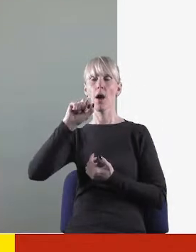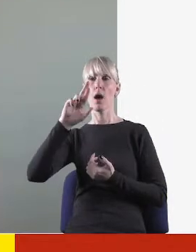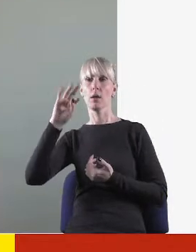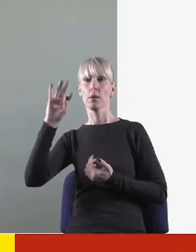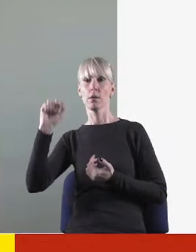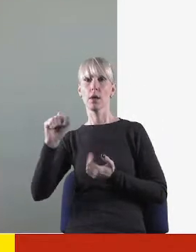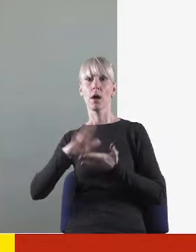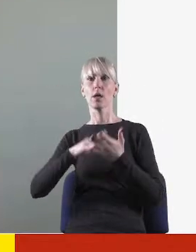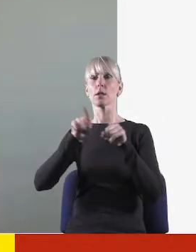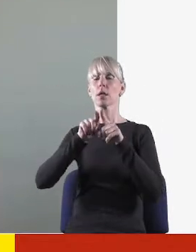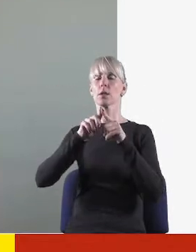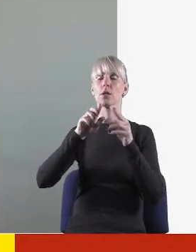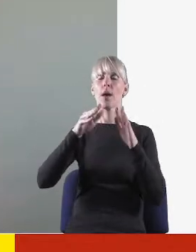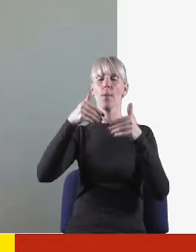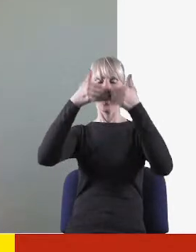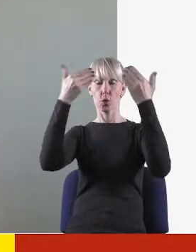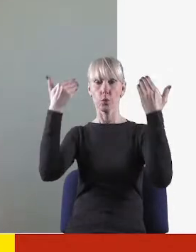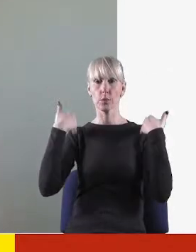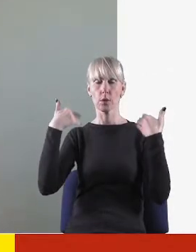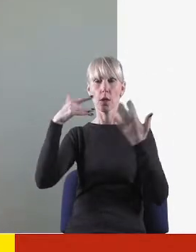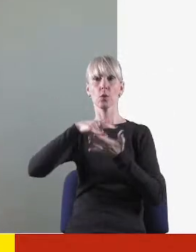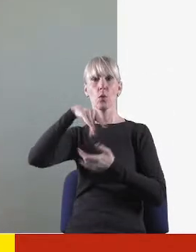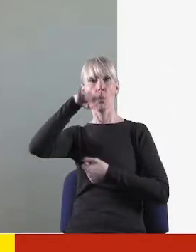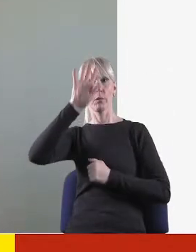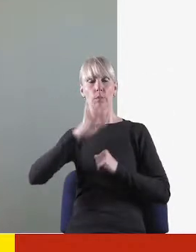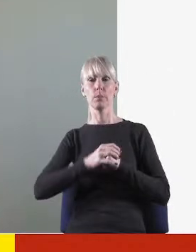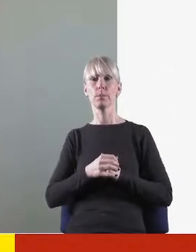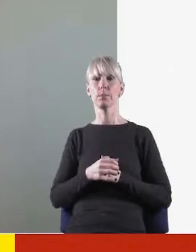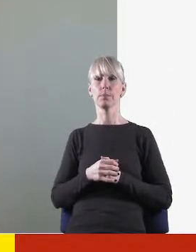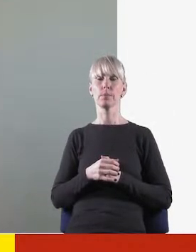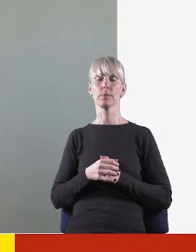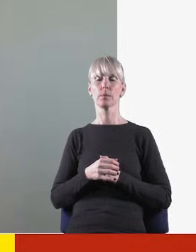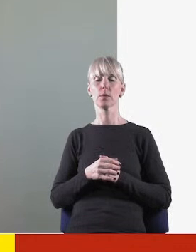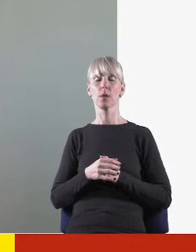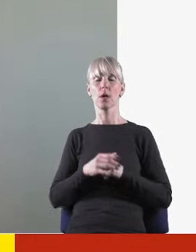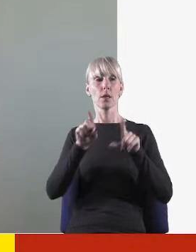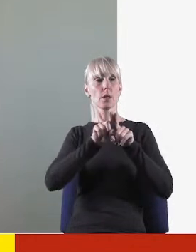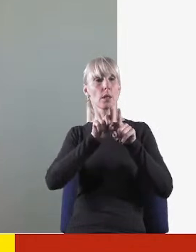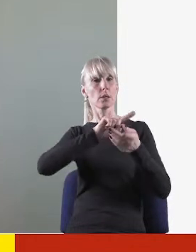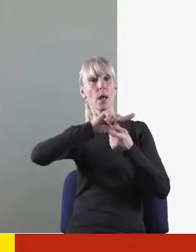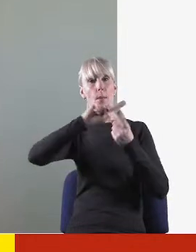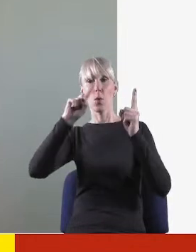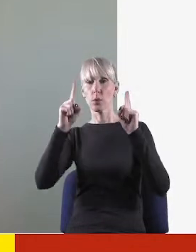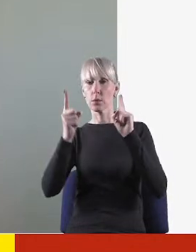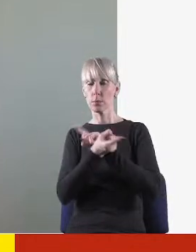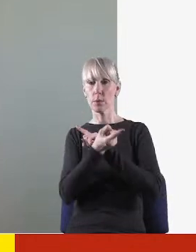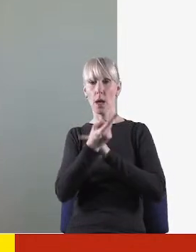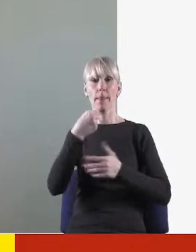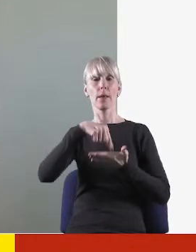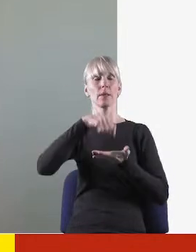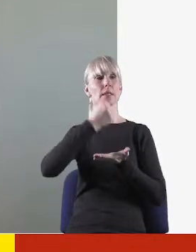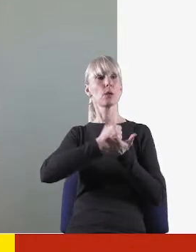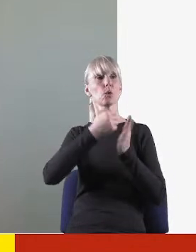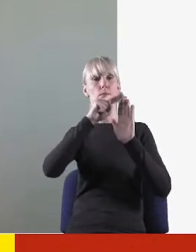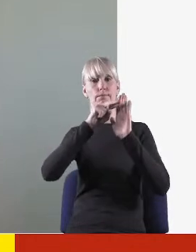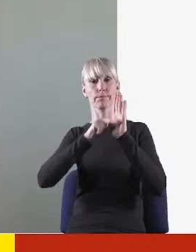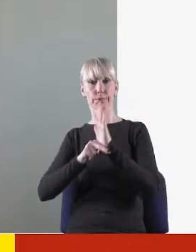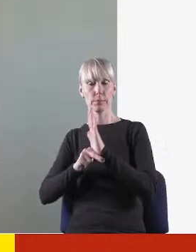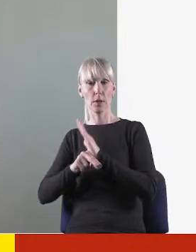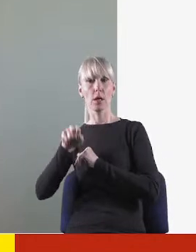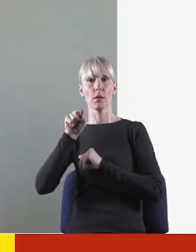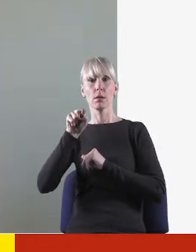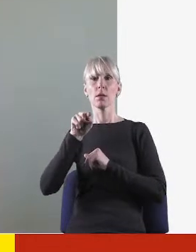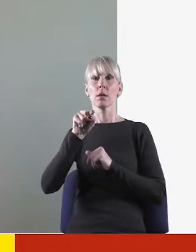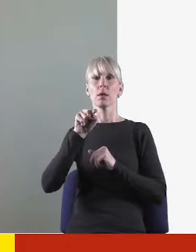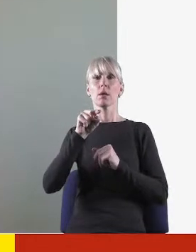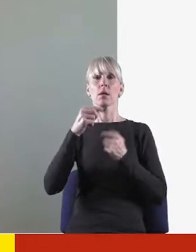psychiatryczny w Łodzi. Zmiany też, które Państwo podejmowaliście w statutach tych obydwu jednostek, świadczą o